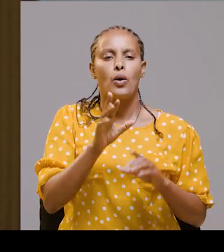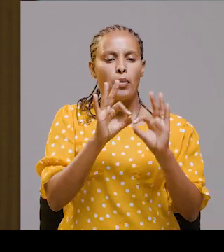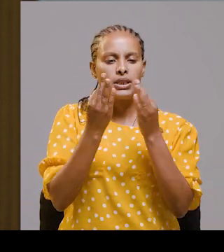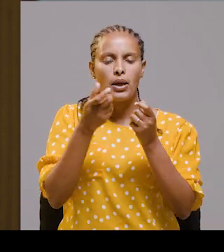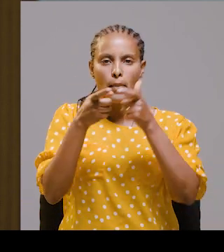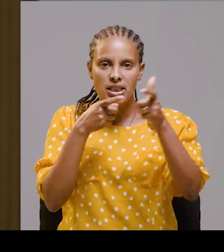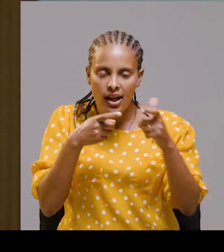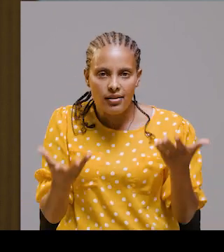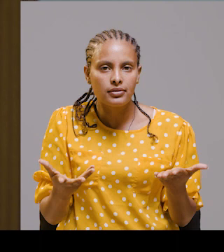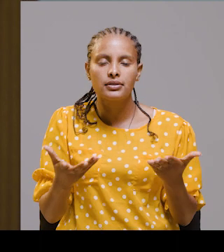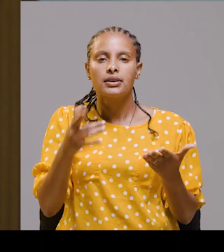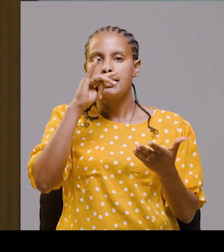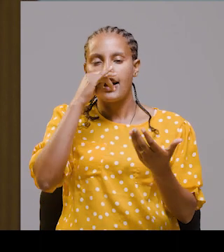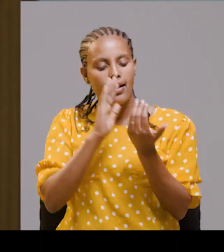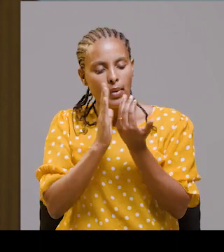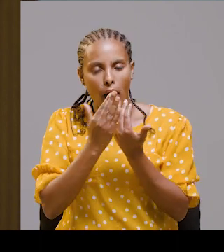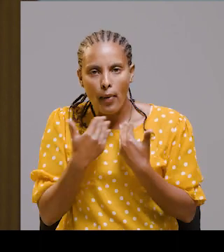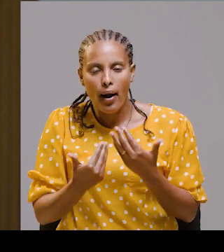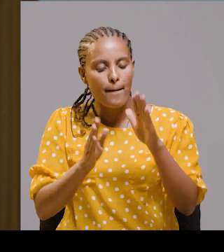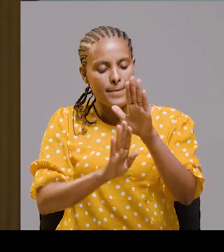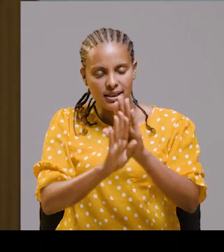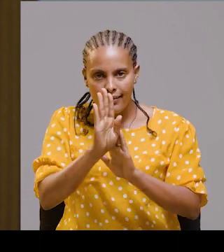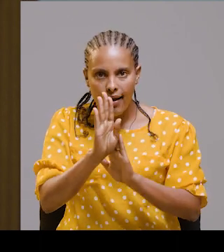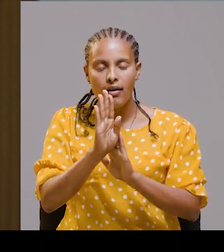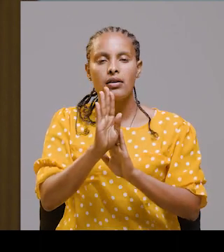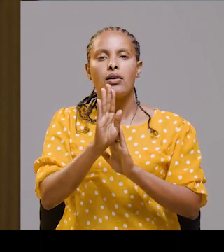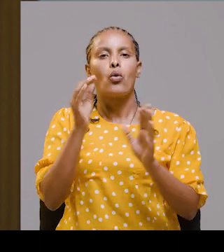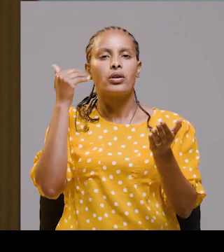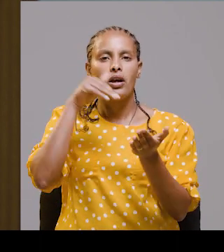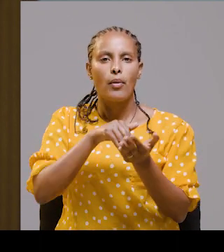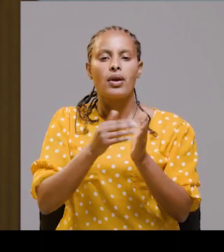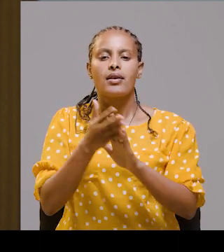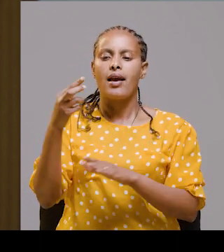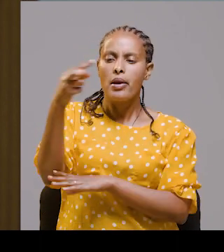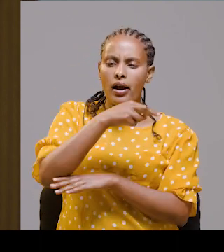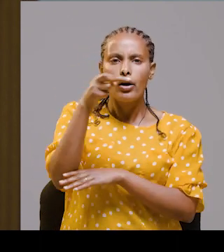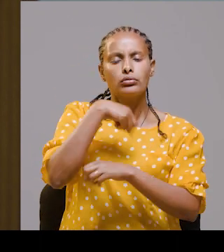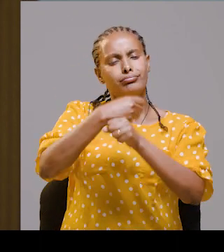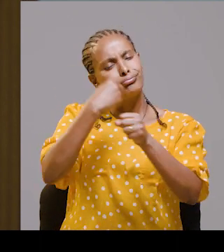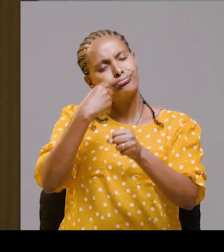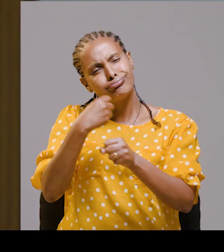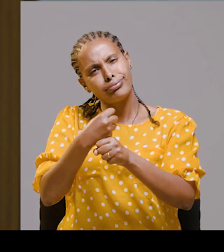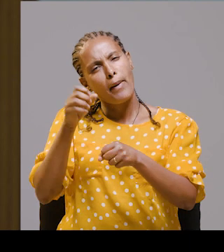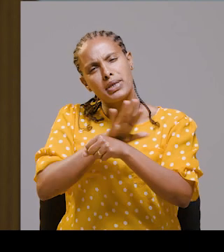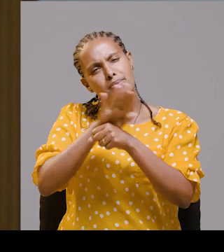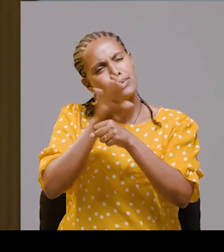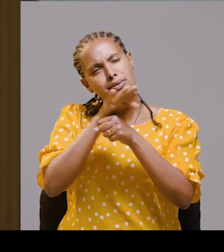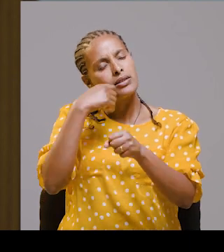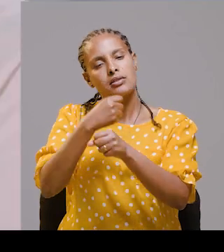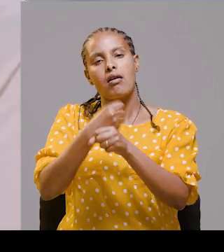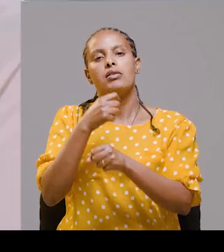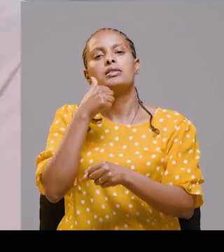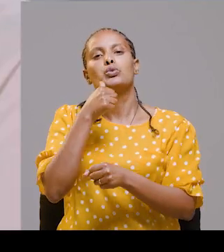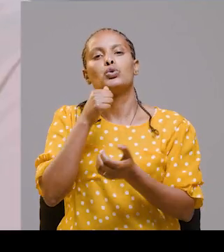ቤተሰባቸውን ማስተዳደር፣ ልጆች ማሳደግ ከእንደገና ደግሞ የለት ተቀን የለት ተለት እንቅስቃሴዎች ውስጥ